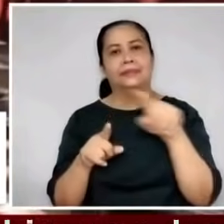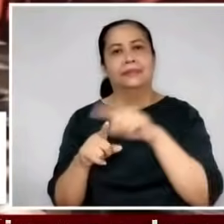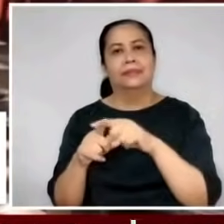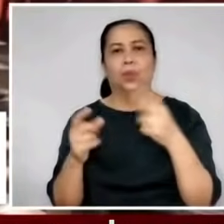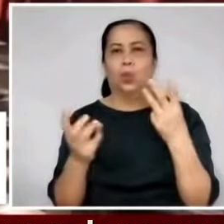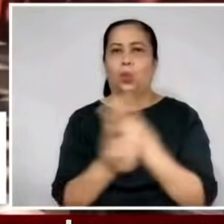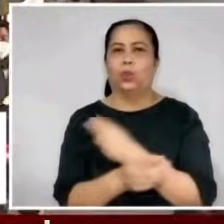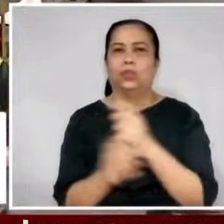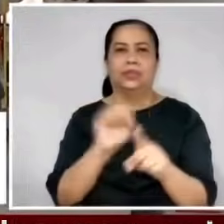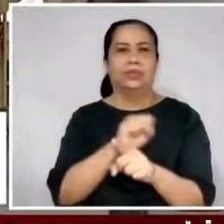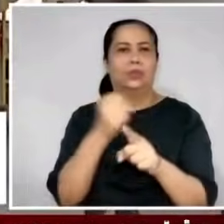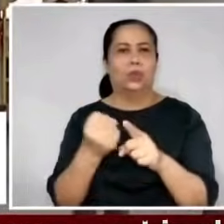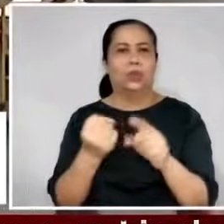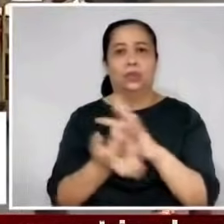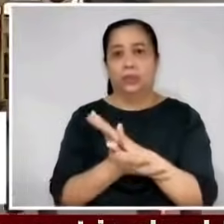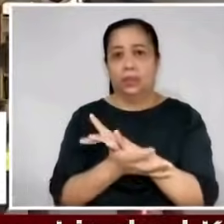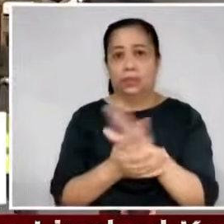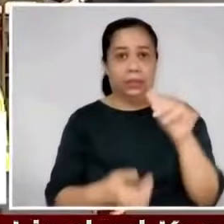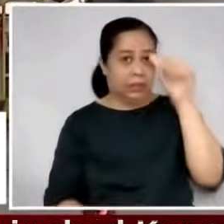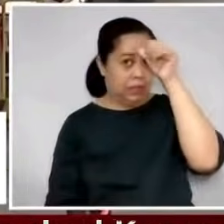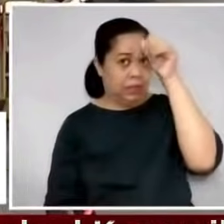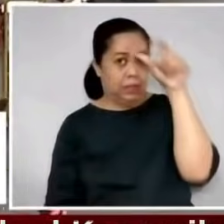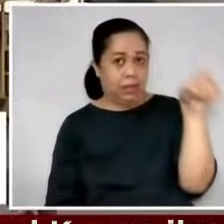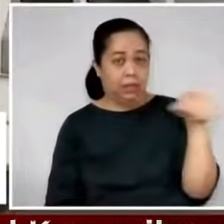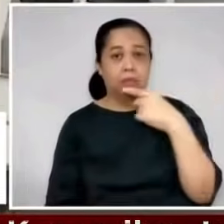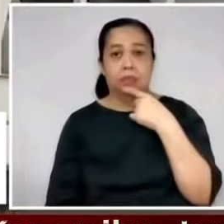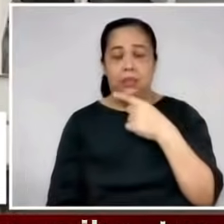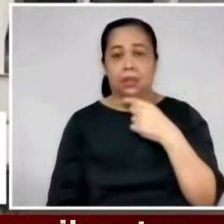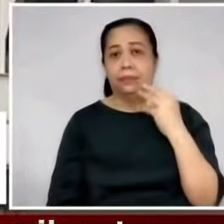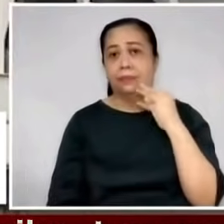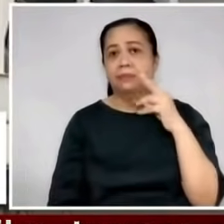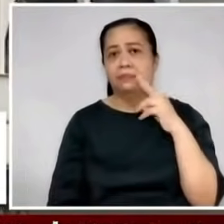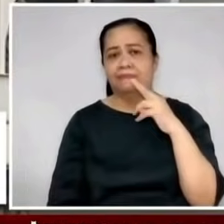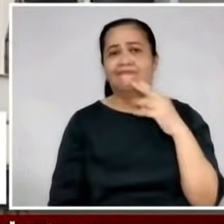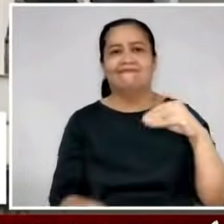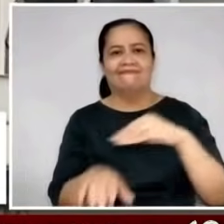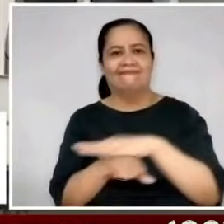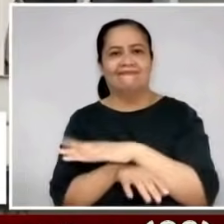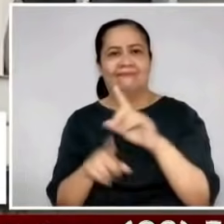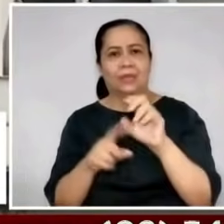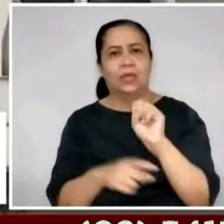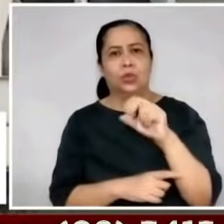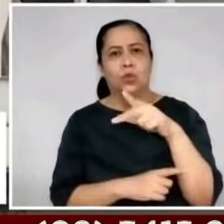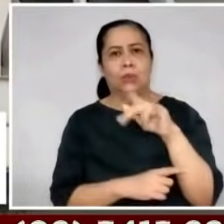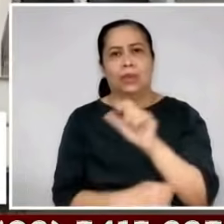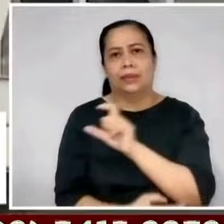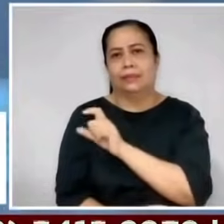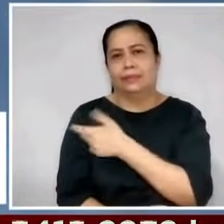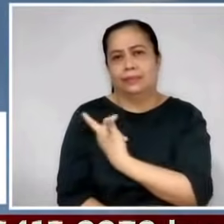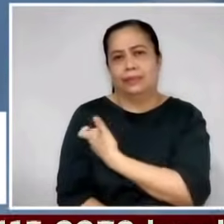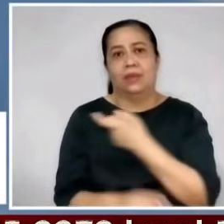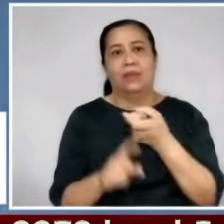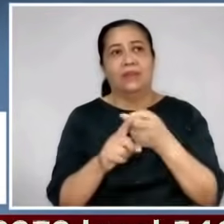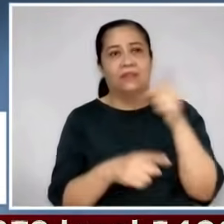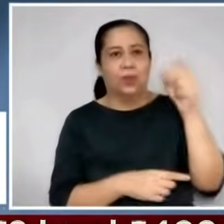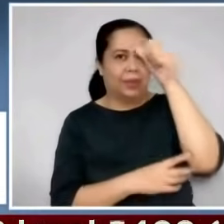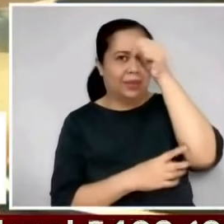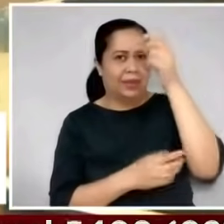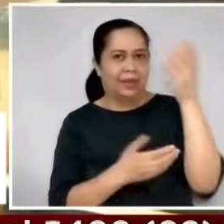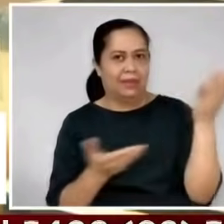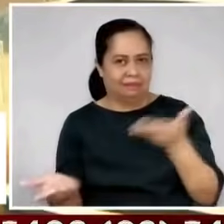ng COVID-19 sa India, sinabi rin ni Vergere na apektado ang supply ng bakuna na manggagaling doon. Sa kabila